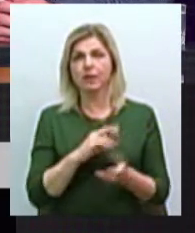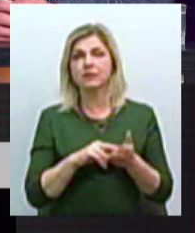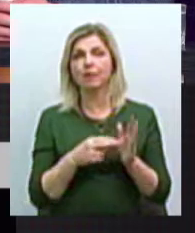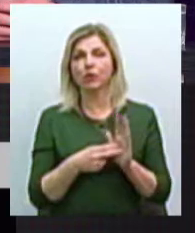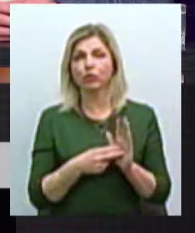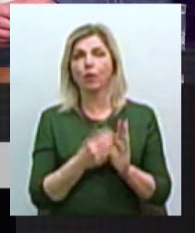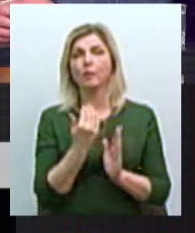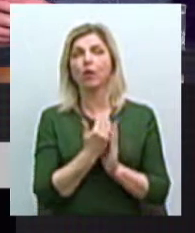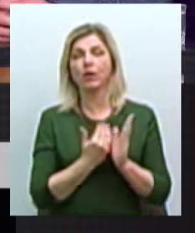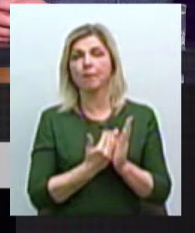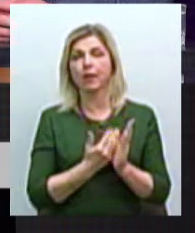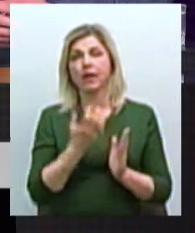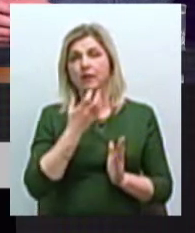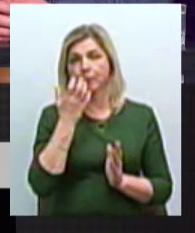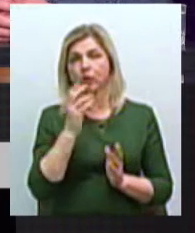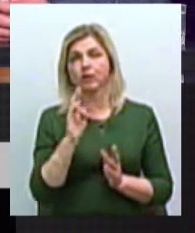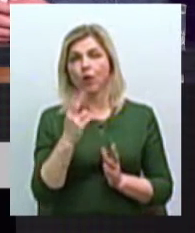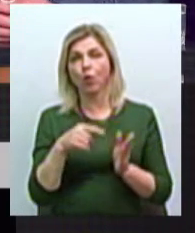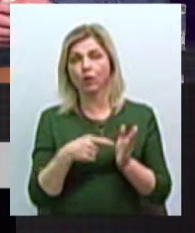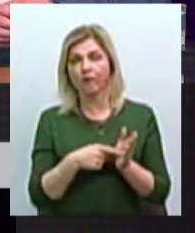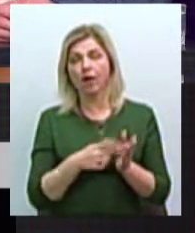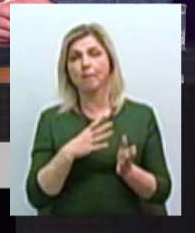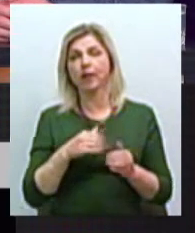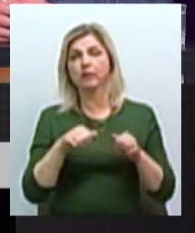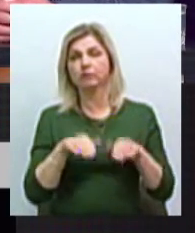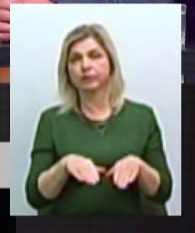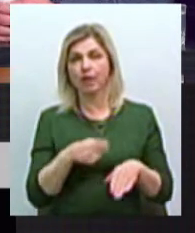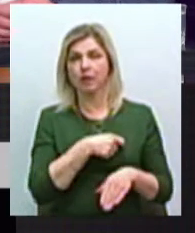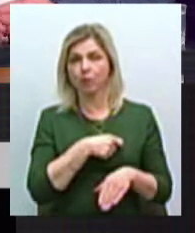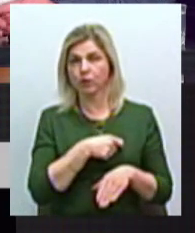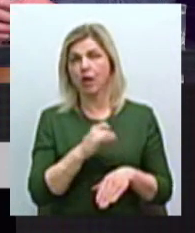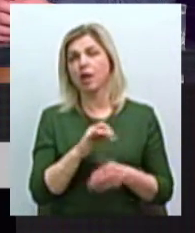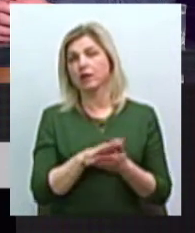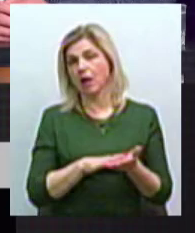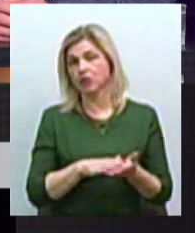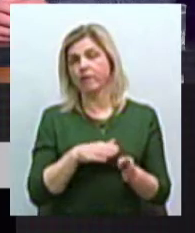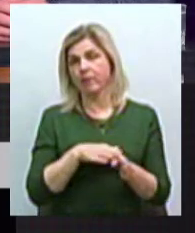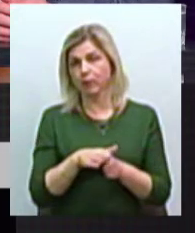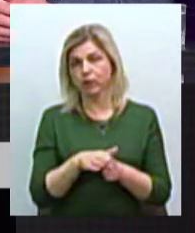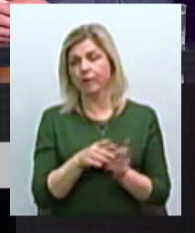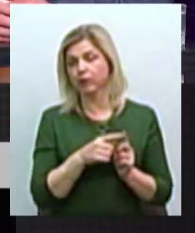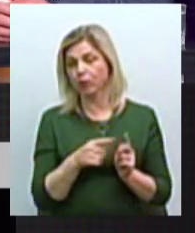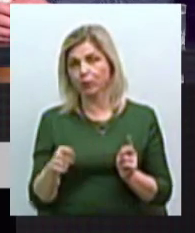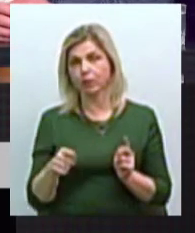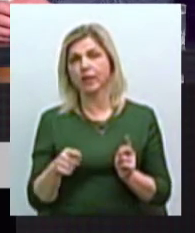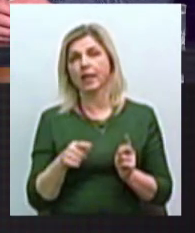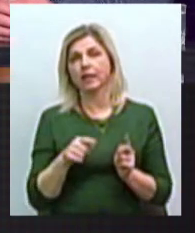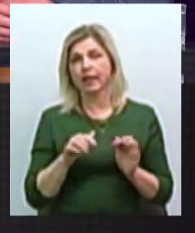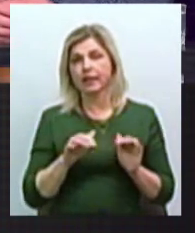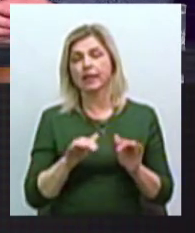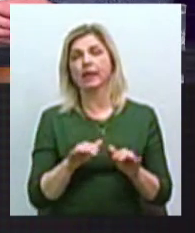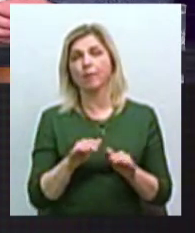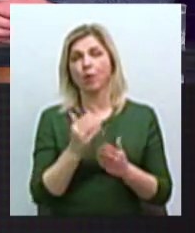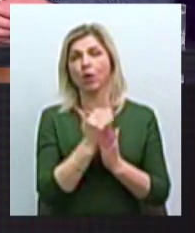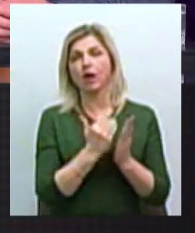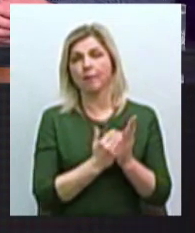програмі «Тепле Миколаїв», яка була прийнята депутатським корпусом, і в подальшому вони реалізуються протягом дії програми